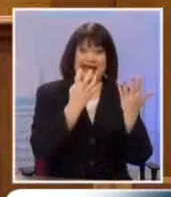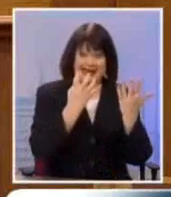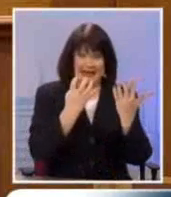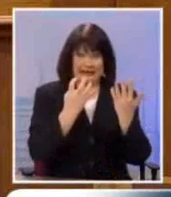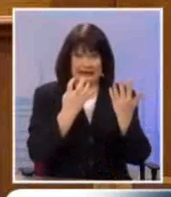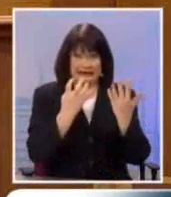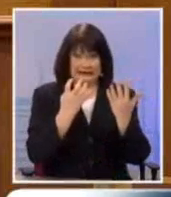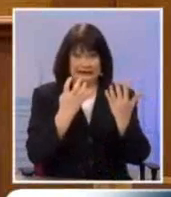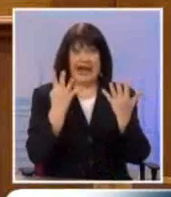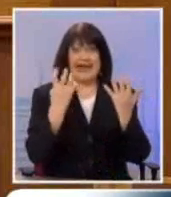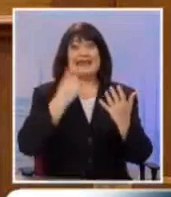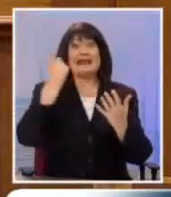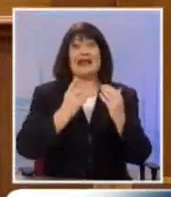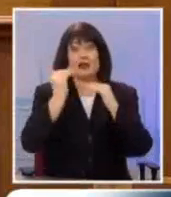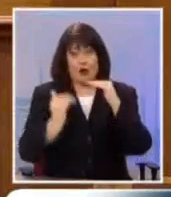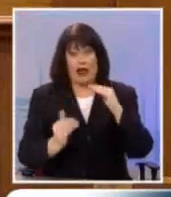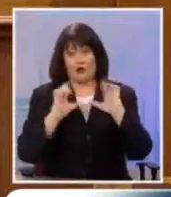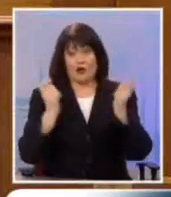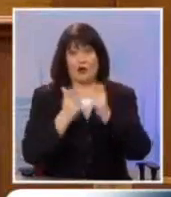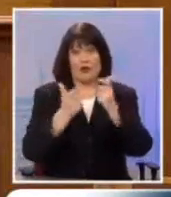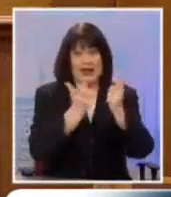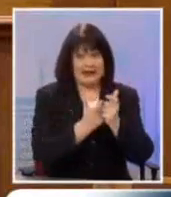δηλαδή κάτω 90%,